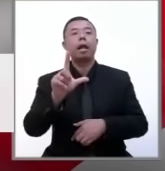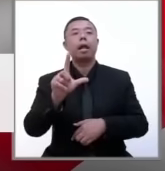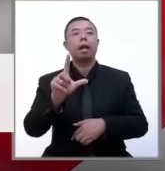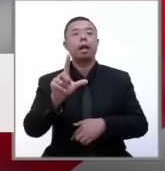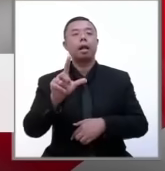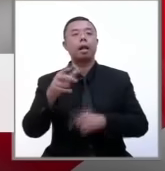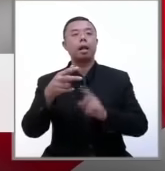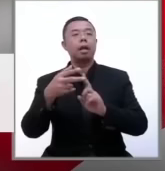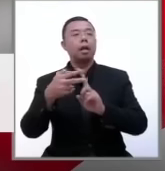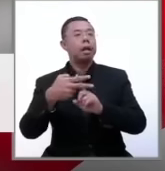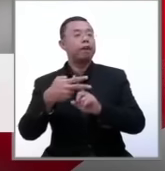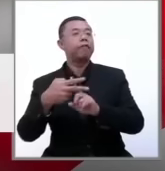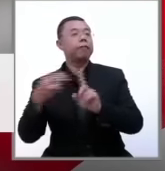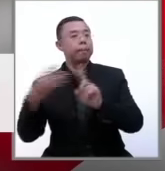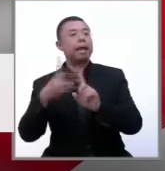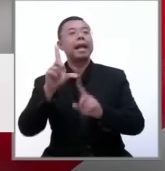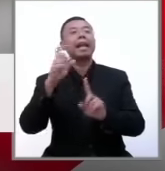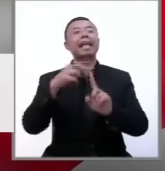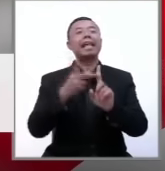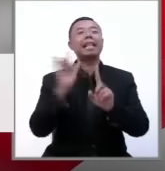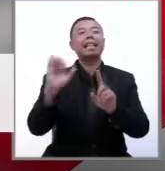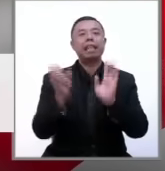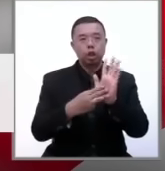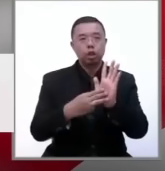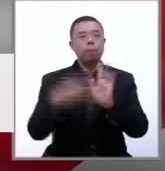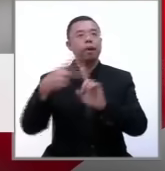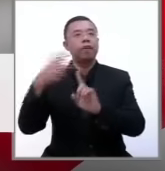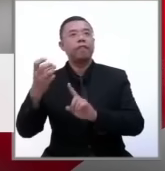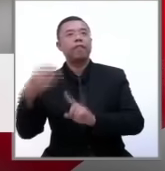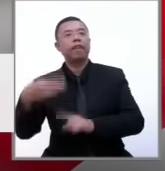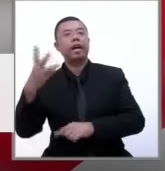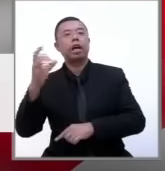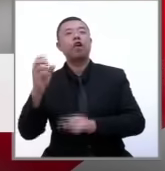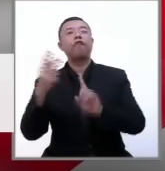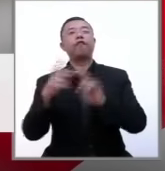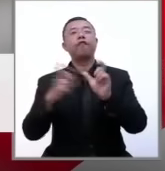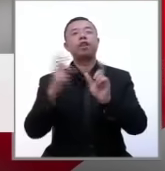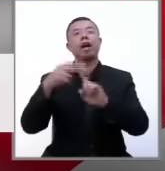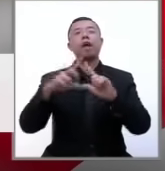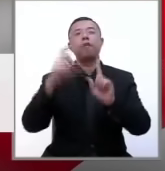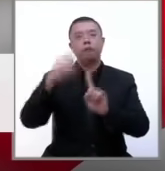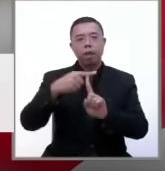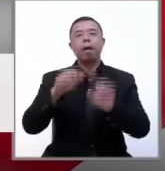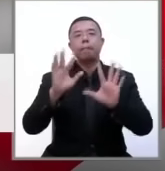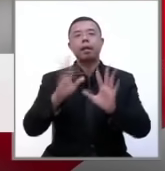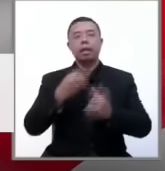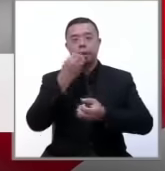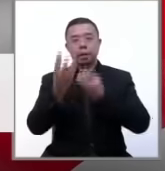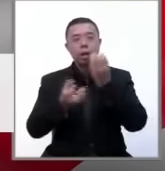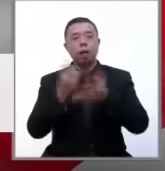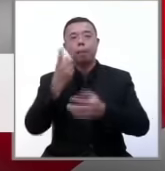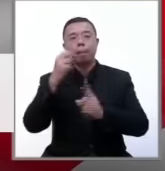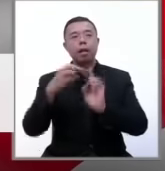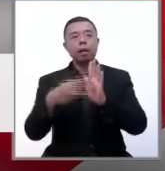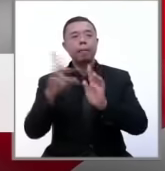fofosfat tadi sudah saya sudah saya bilang kan litium fofosfat itu sering digaungkan Pak Tom Lembong itu Lium